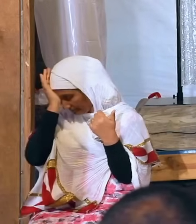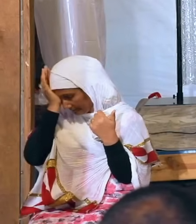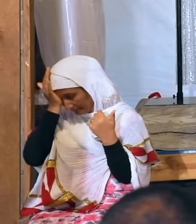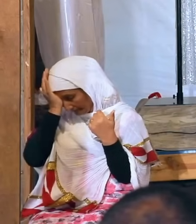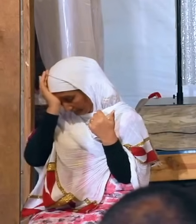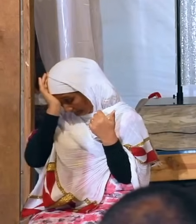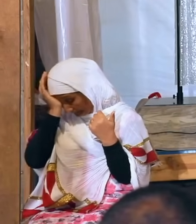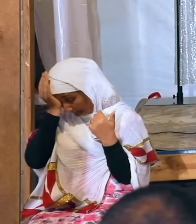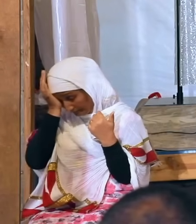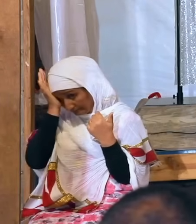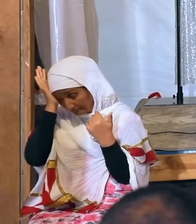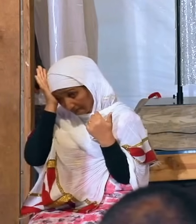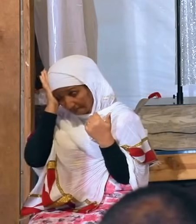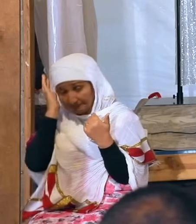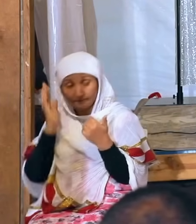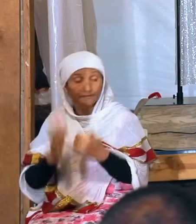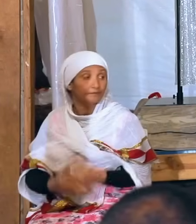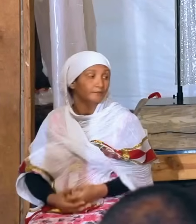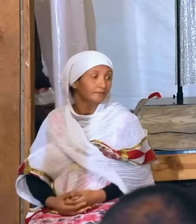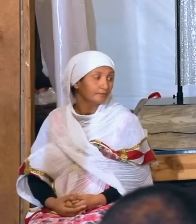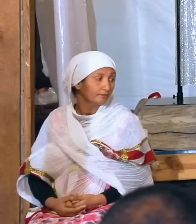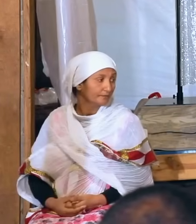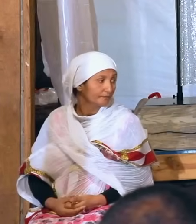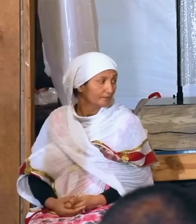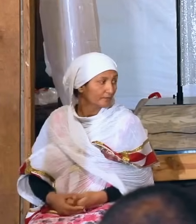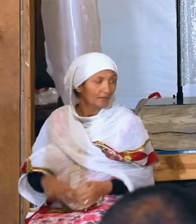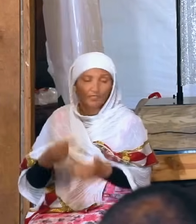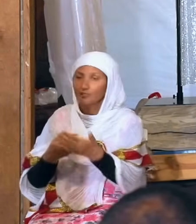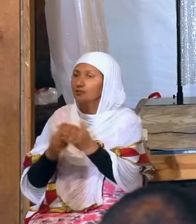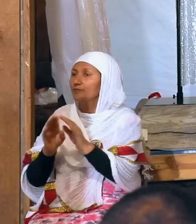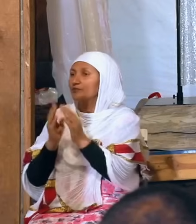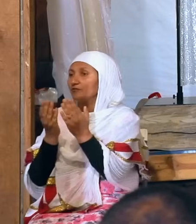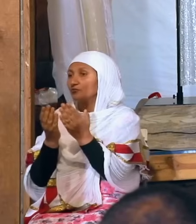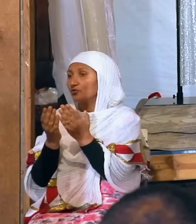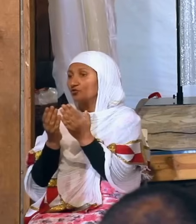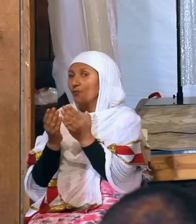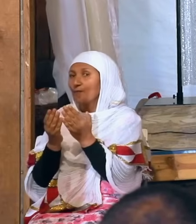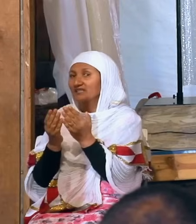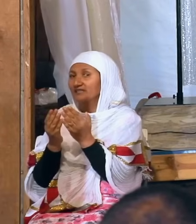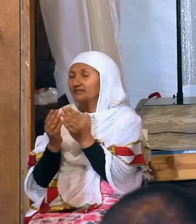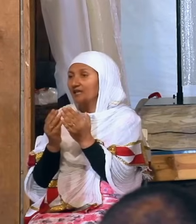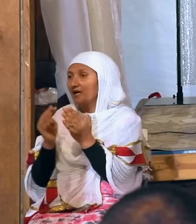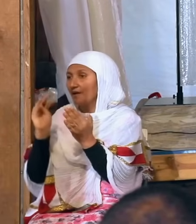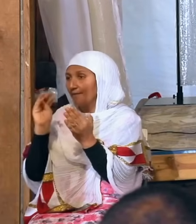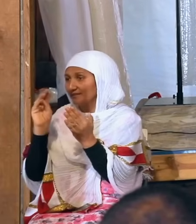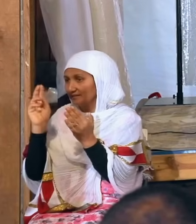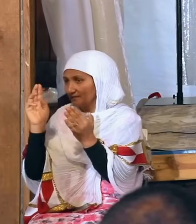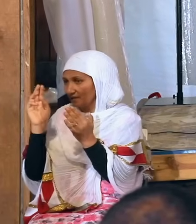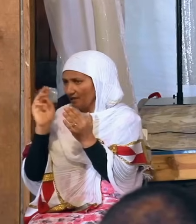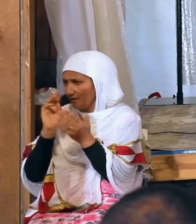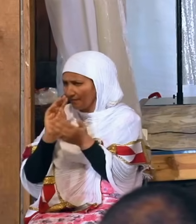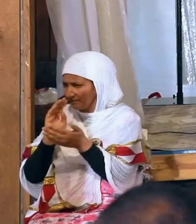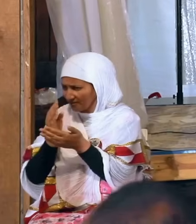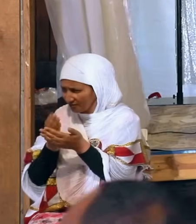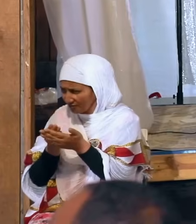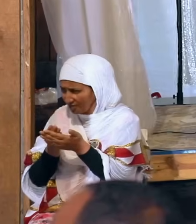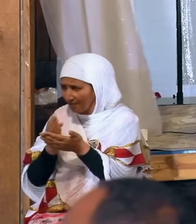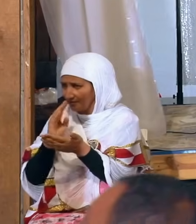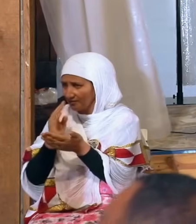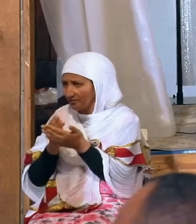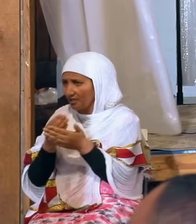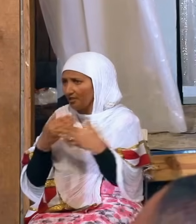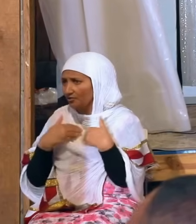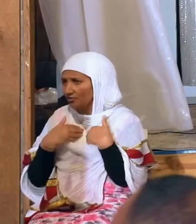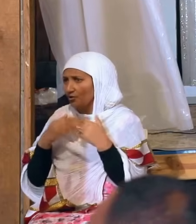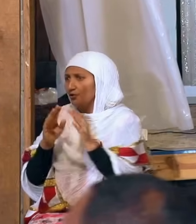ሰው እግዚአብሔርን ስራ እየተቃወመ ነው ወይ? እንደዚህ መጽሐፍ ሳይማስረጃ ሊቀርብልኝ ይችላል?